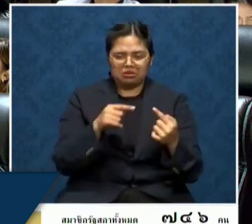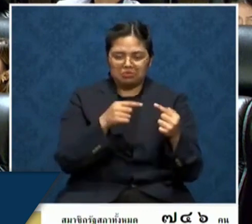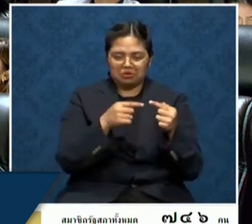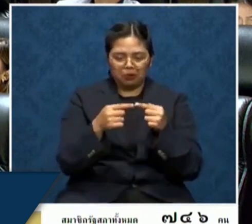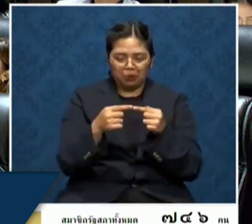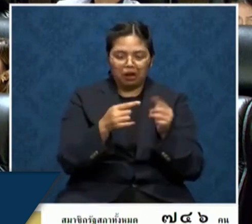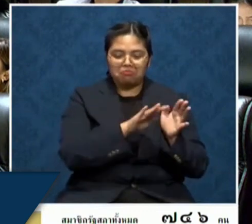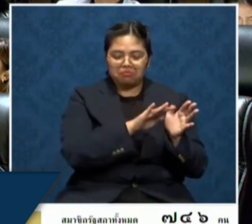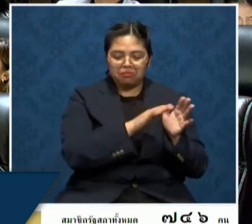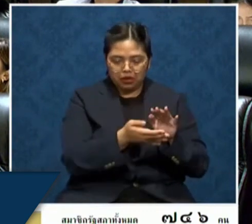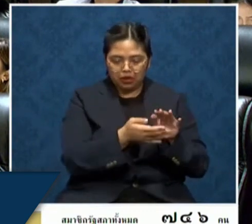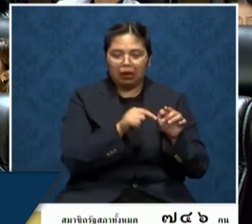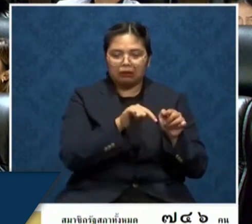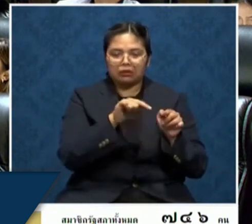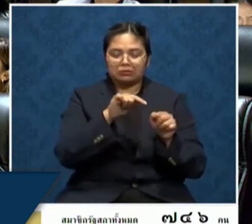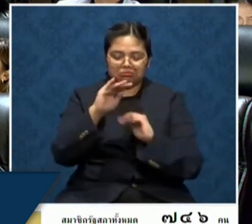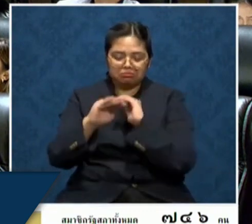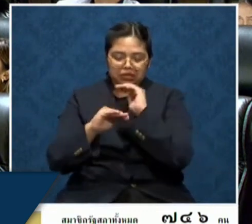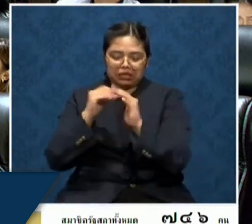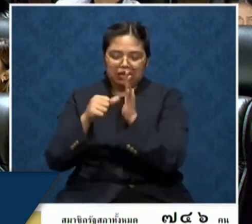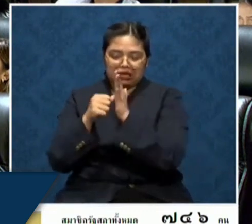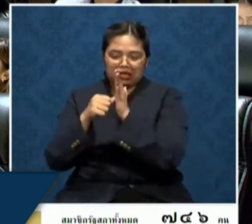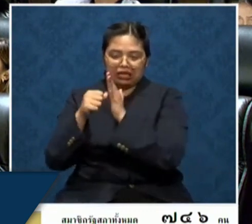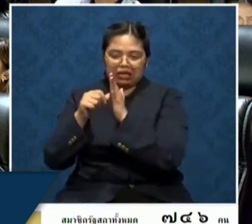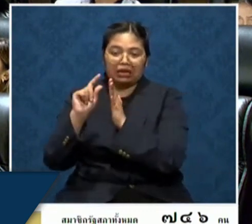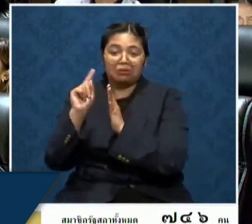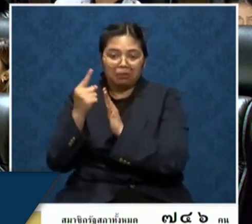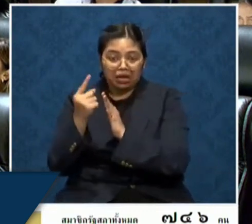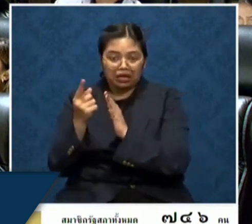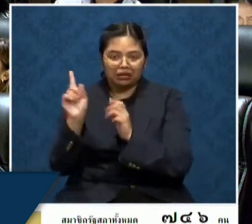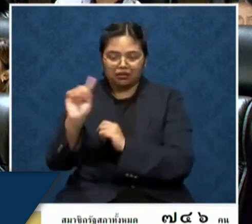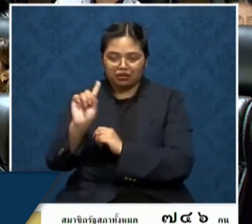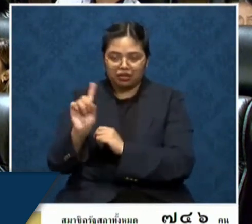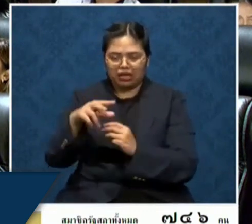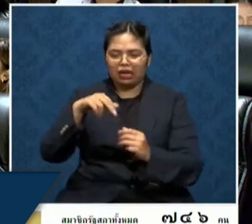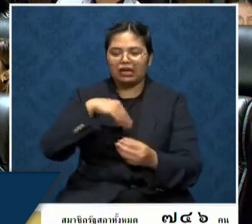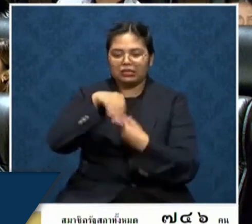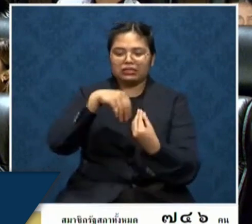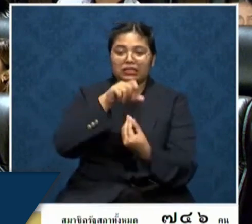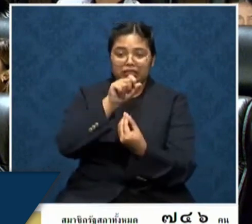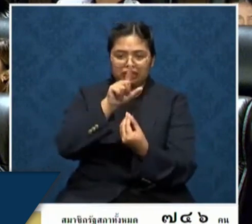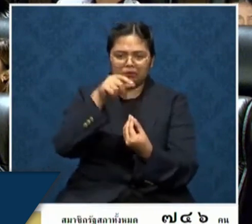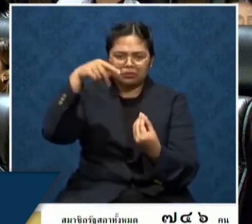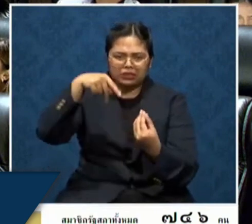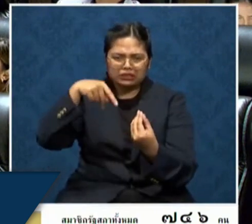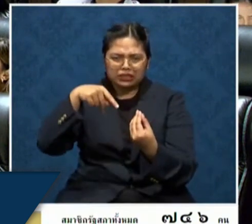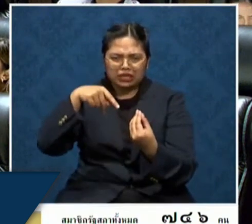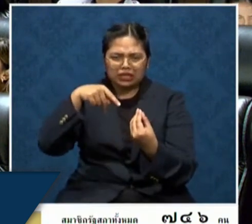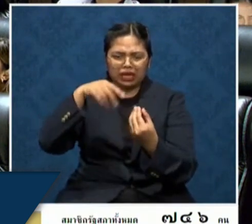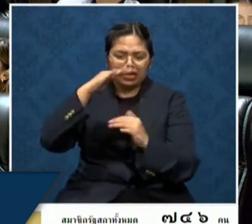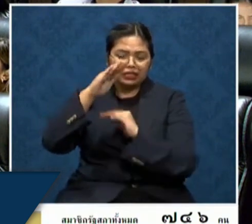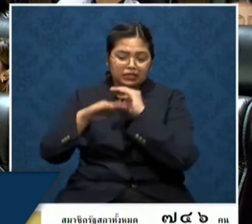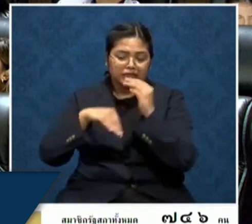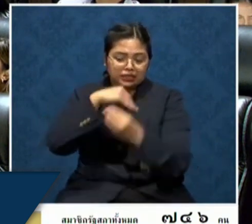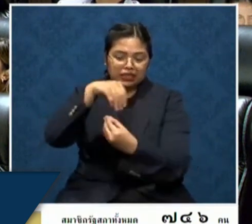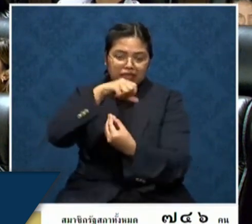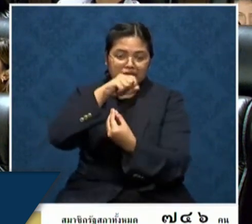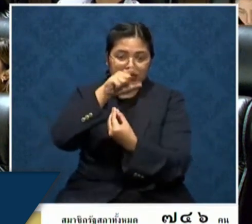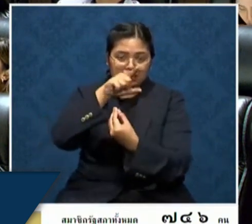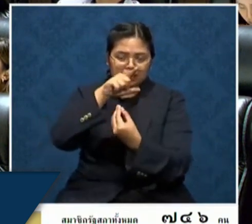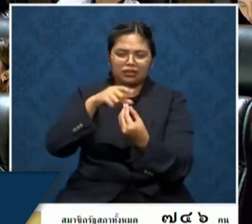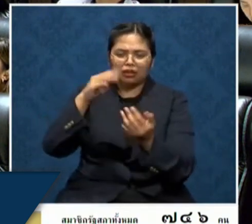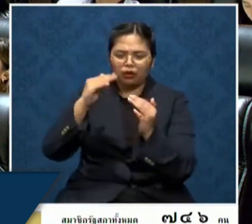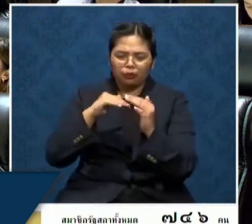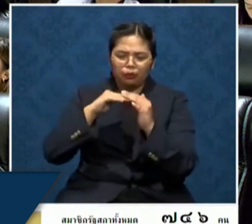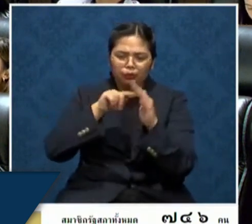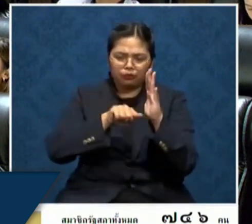หลวจุดมุ่งหมายของเขตเศรษฐกิจพิเศษคือมุ่งเป็นเพื่อเครื่องยนต์ให้เศรษฐกิจเติบโตเหนี่ยวนำการลงทุ